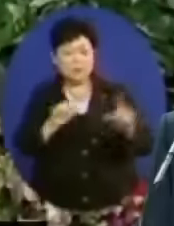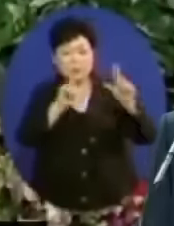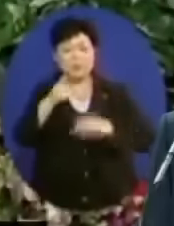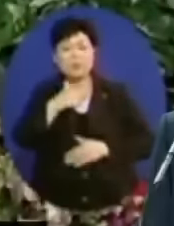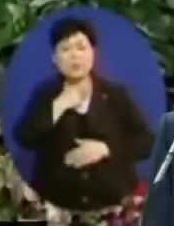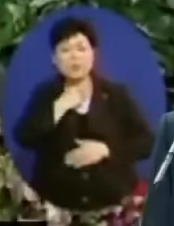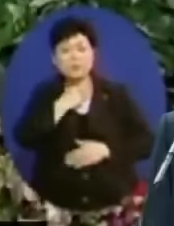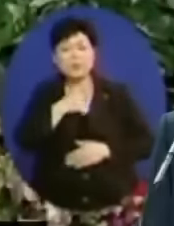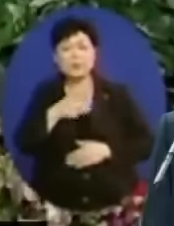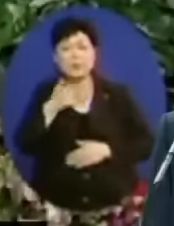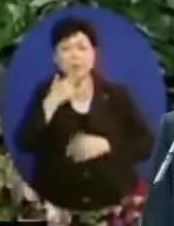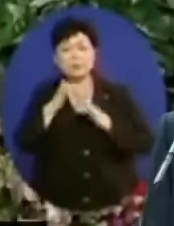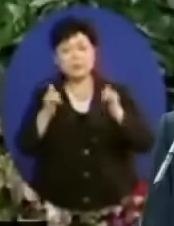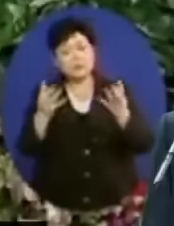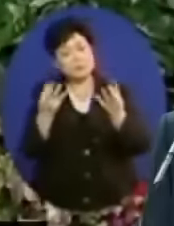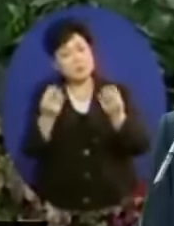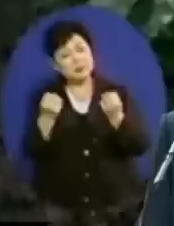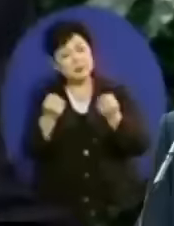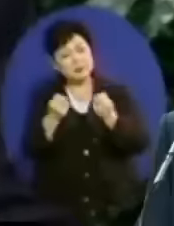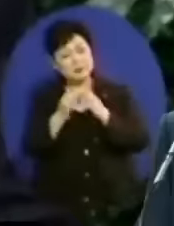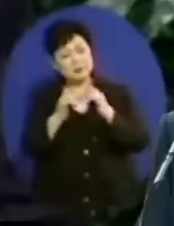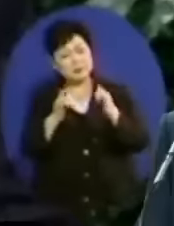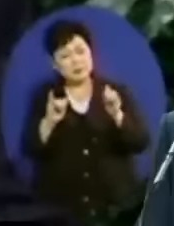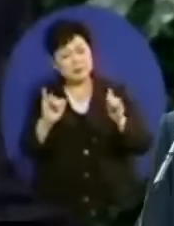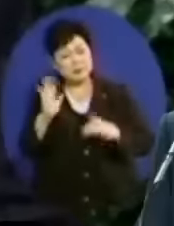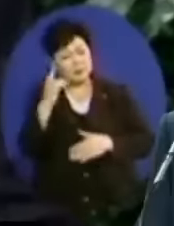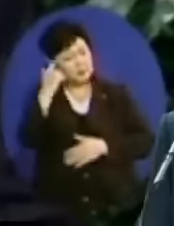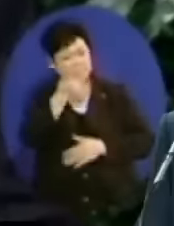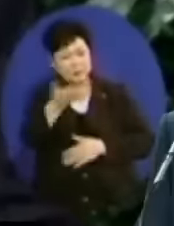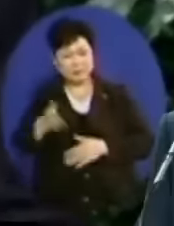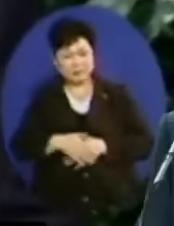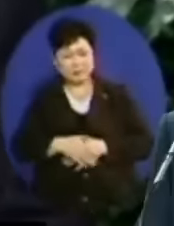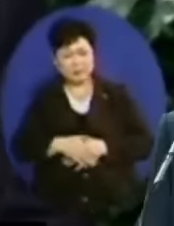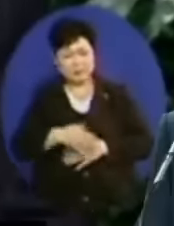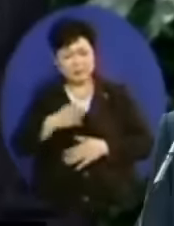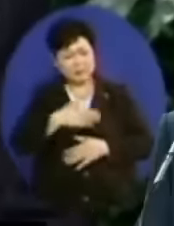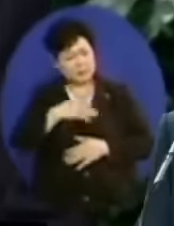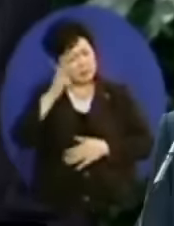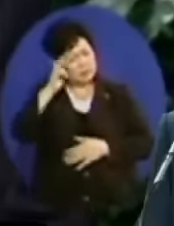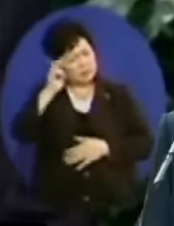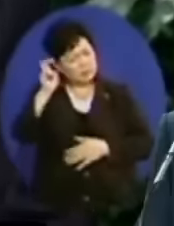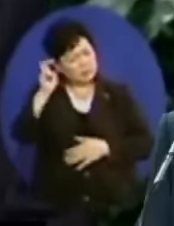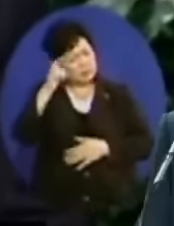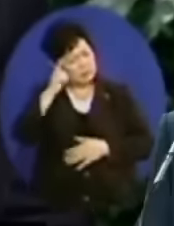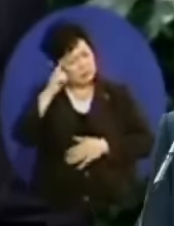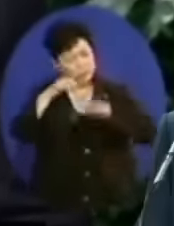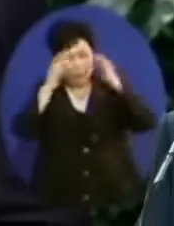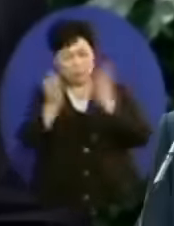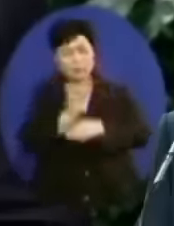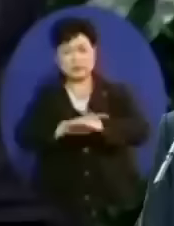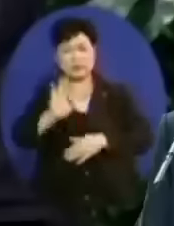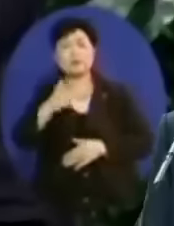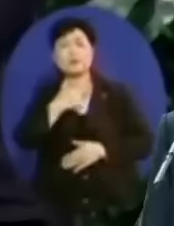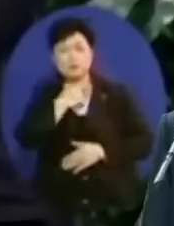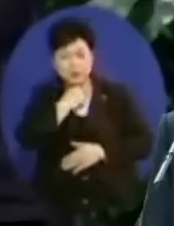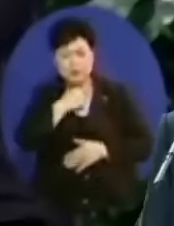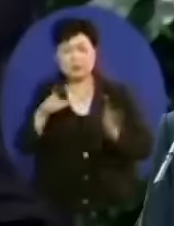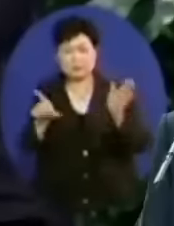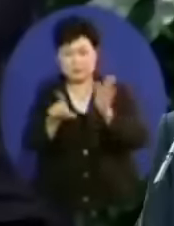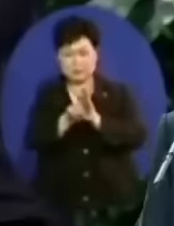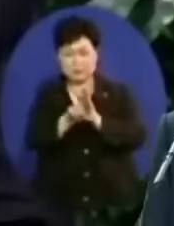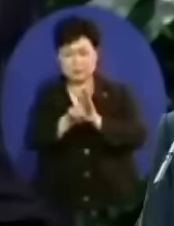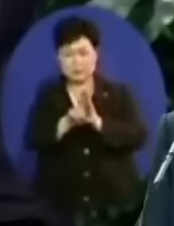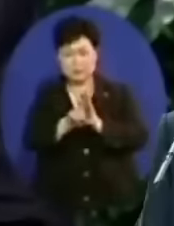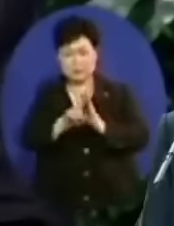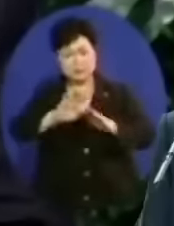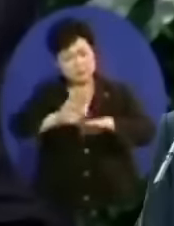사람이 몇이나 있겠습니까? 제 생각으로는 모두가 다 잘 되기를 원한다고 믿습니다. 못